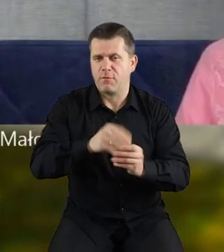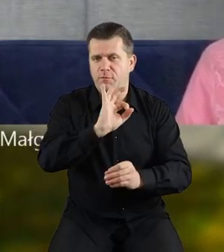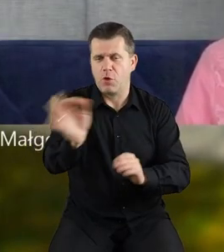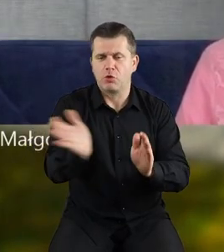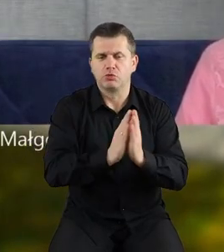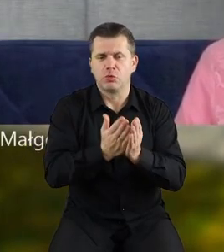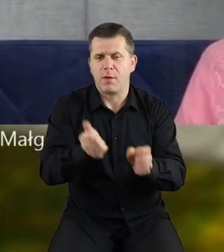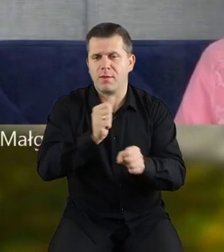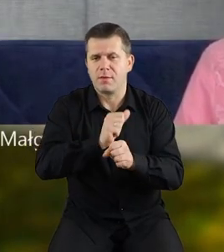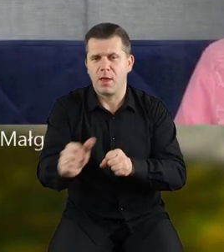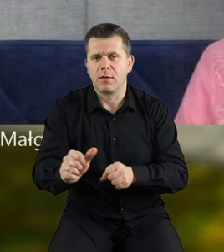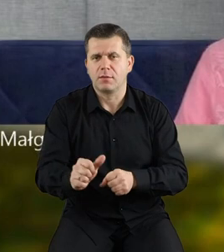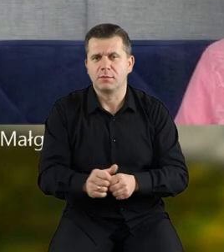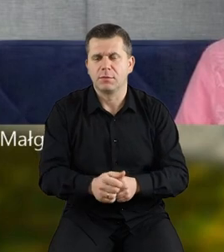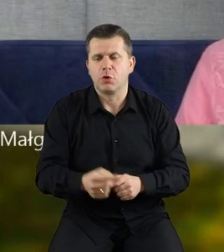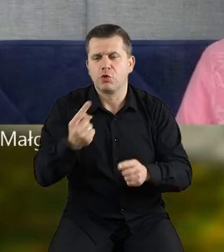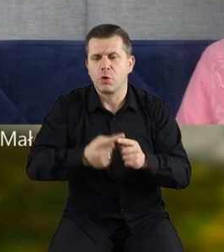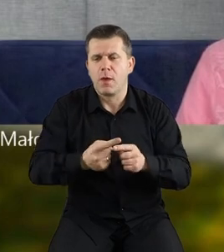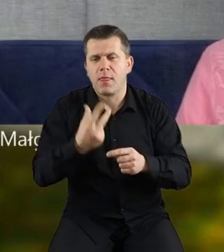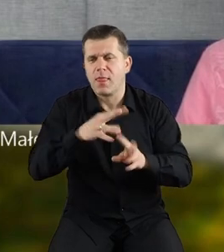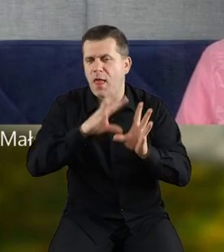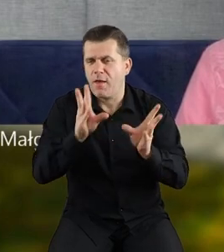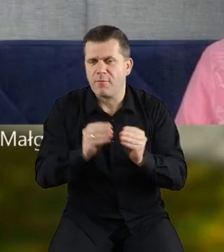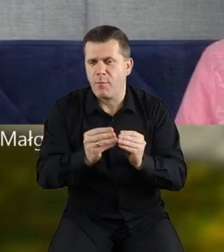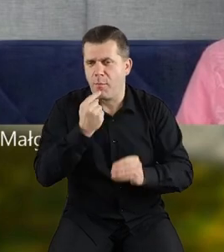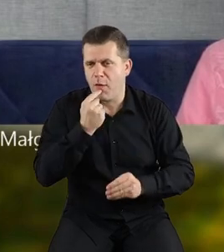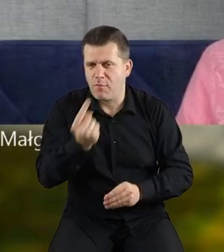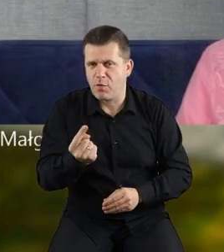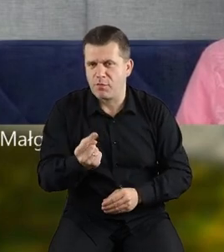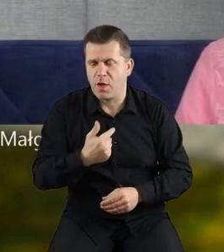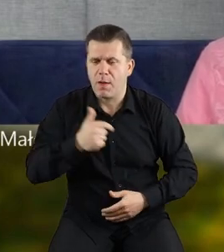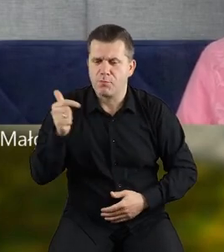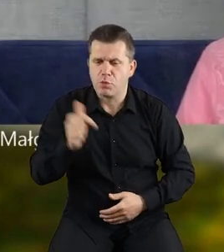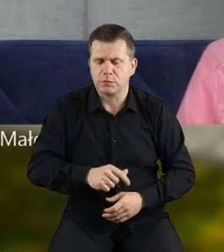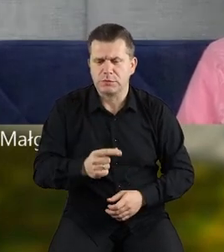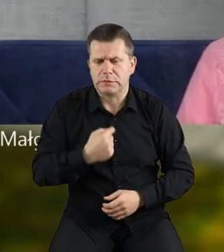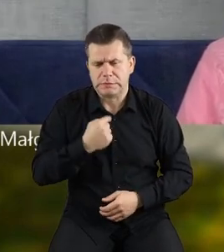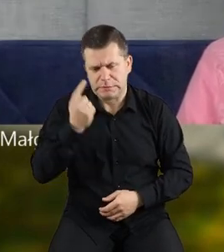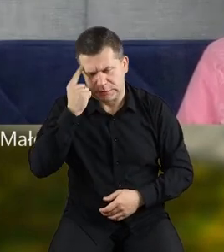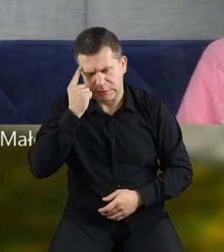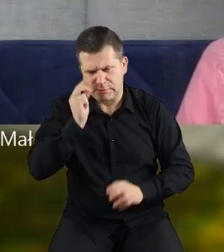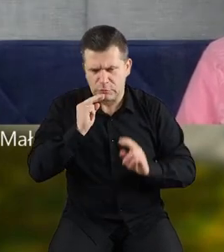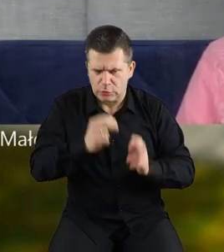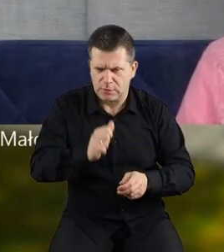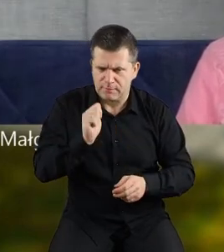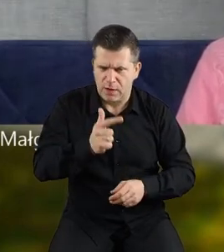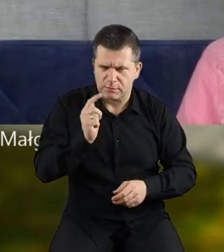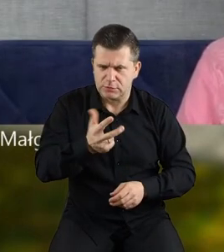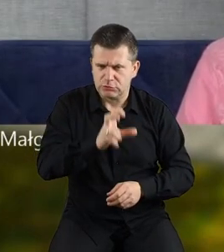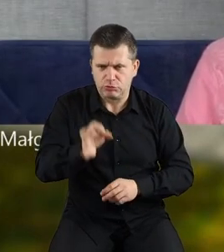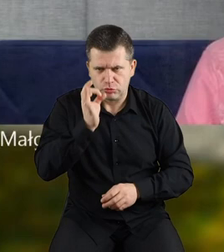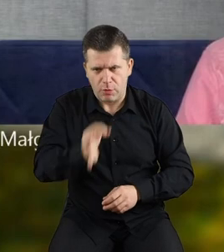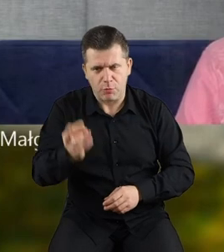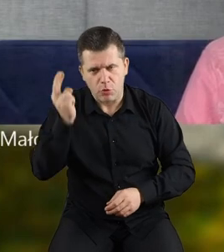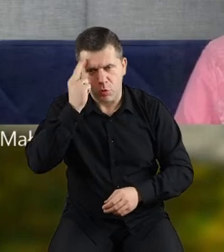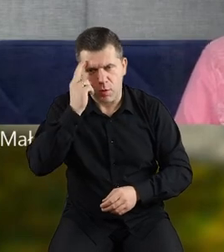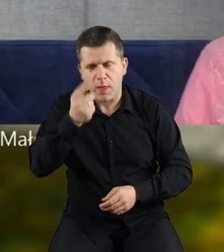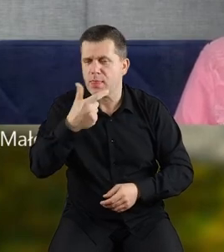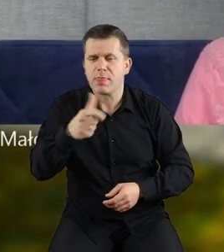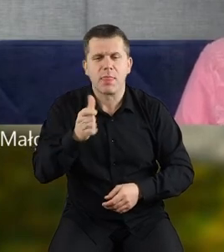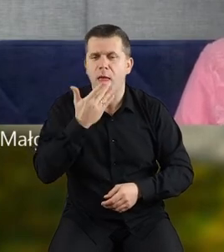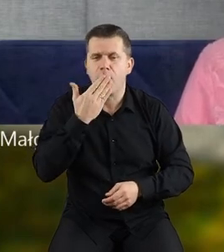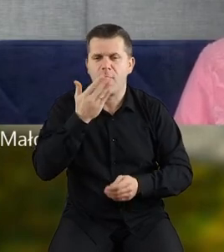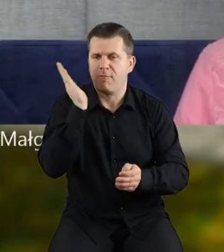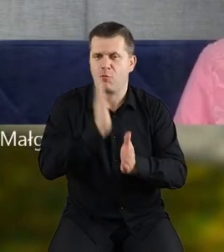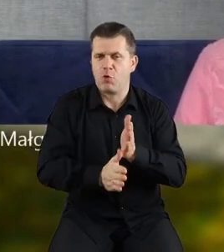twoich książkach jest pewnych niedopomówień, czegoś, do czego musiałam się wrócić raz i drugi, czy dobrze zrozumiałam, bo